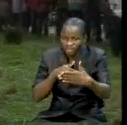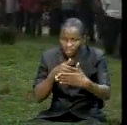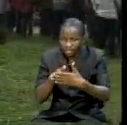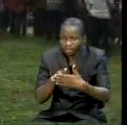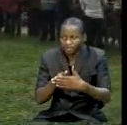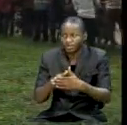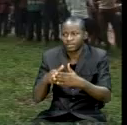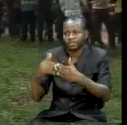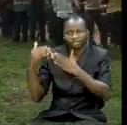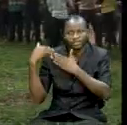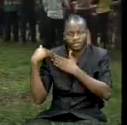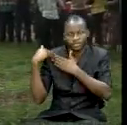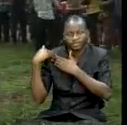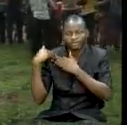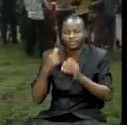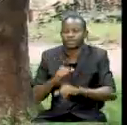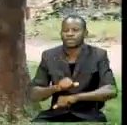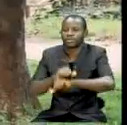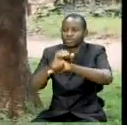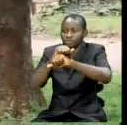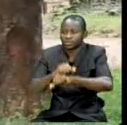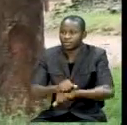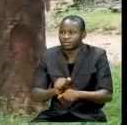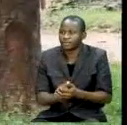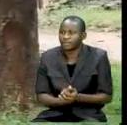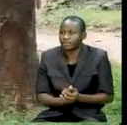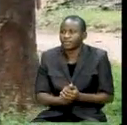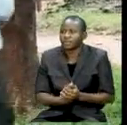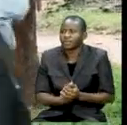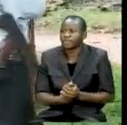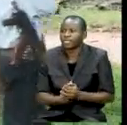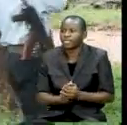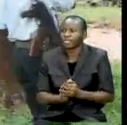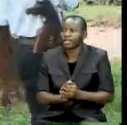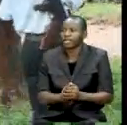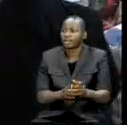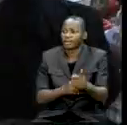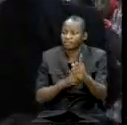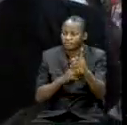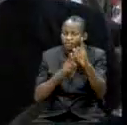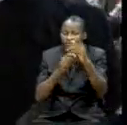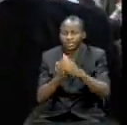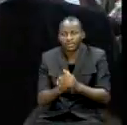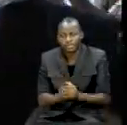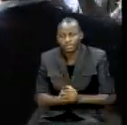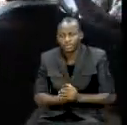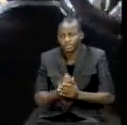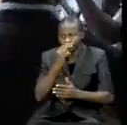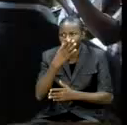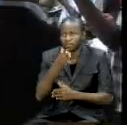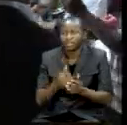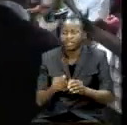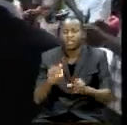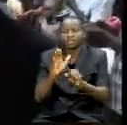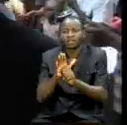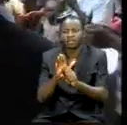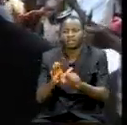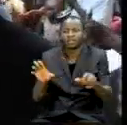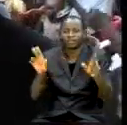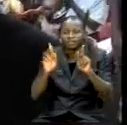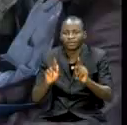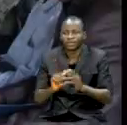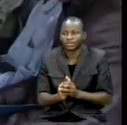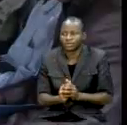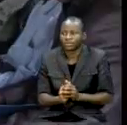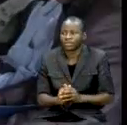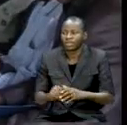coutumière. La cour royale est également envahie par les habitants. Loin de tout repos,